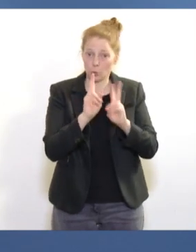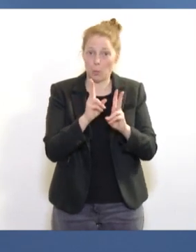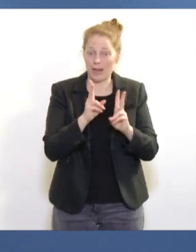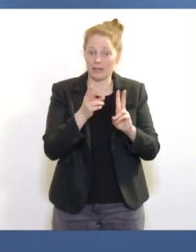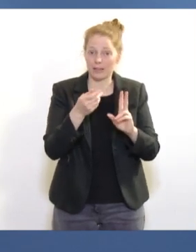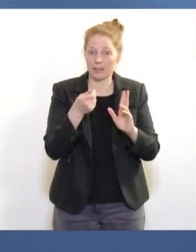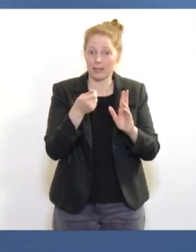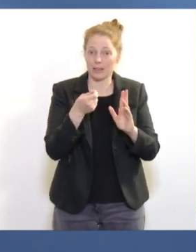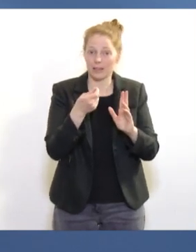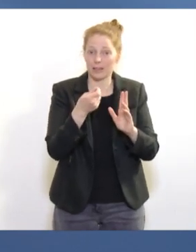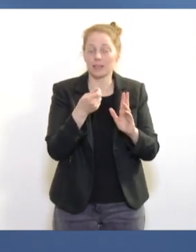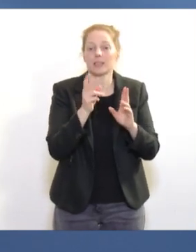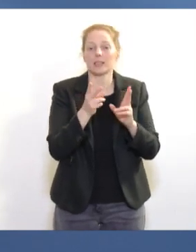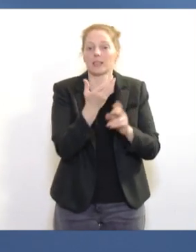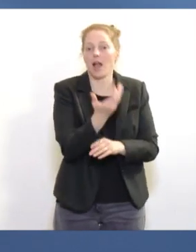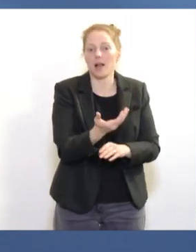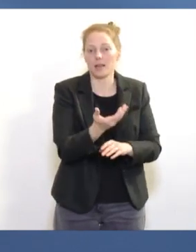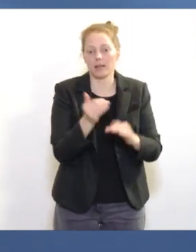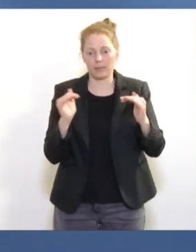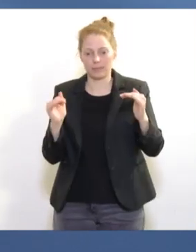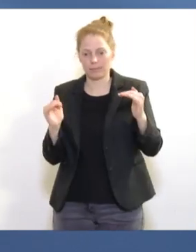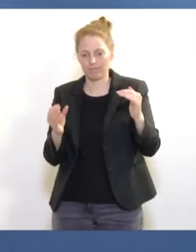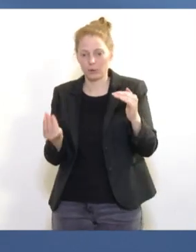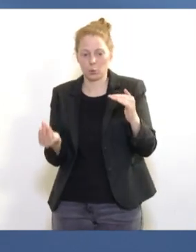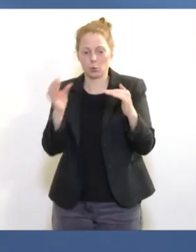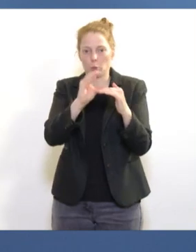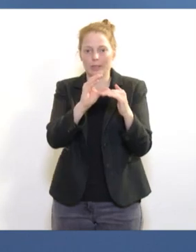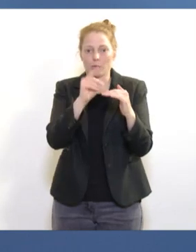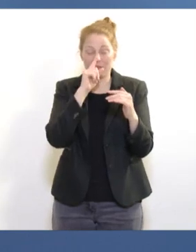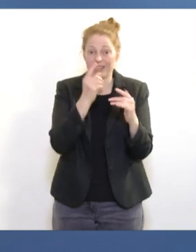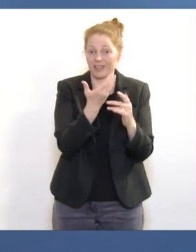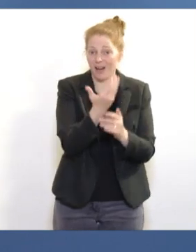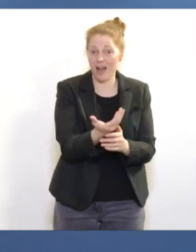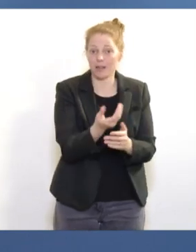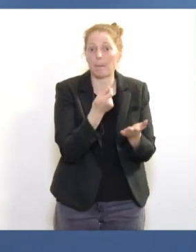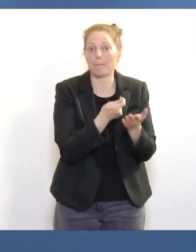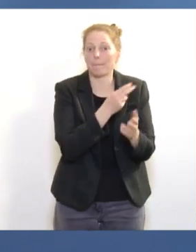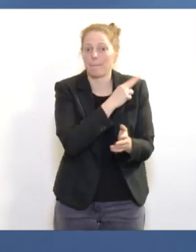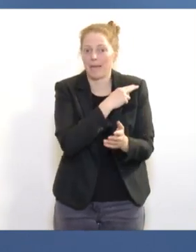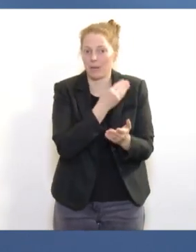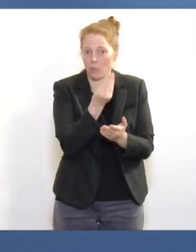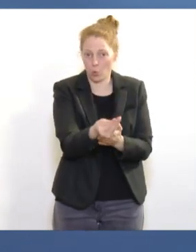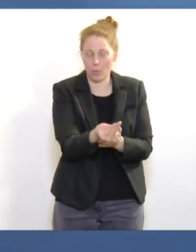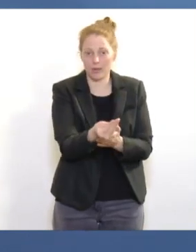compensatoire aufgehalten kriegen, mit dass sie an den vollen Genuss von der eventuellen Prim kommen.